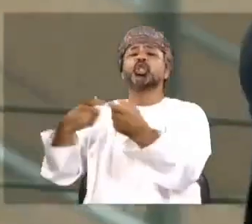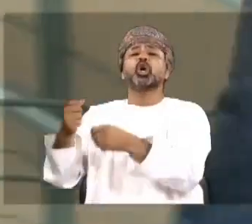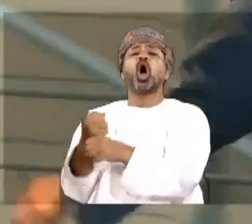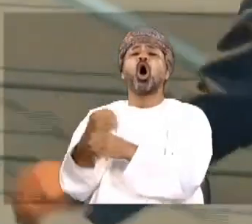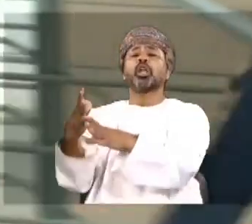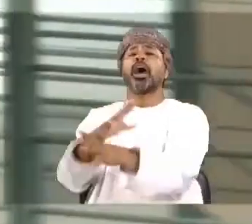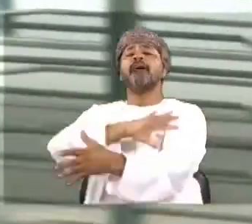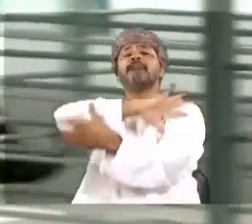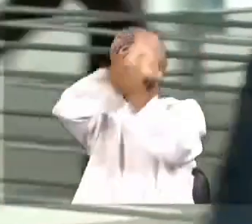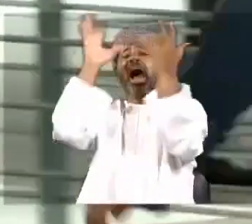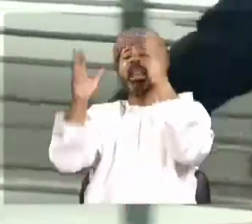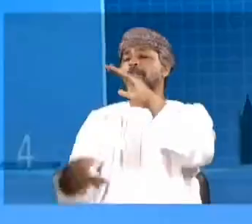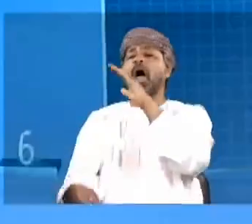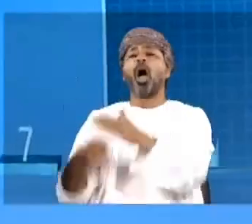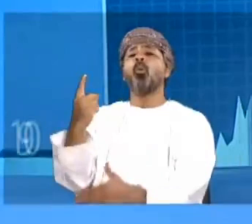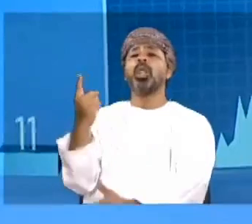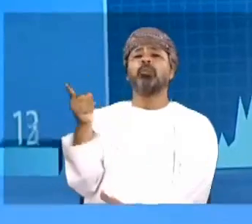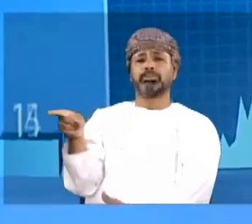العالم.